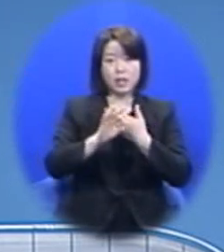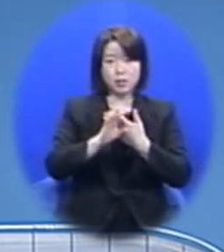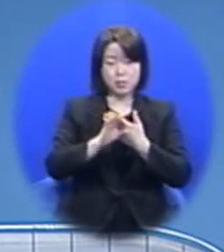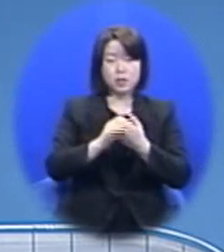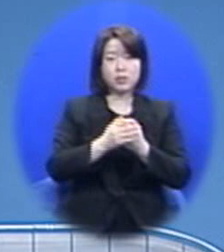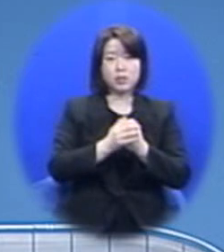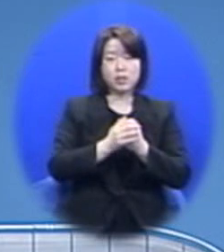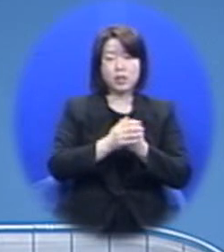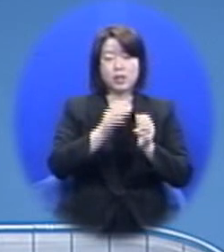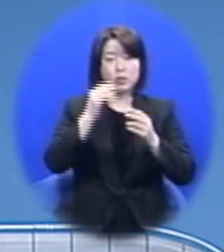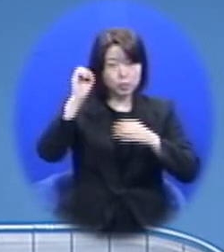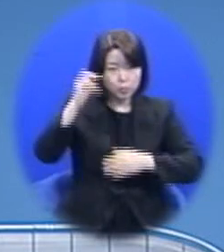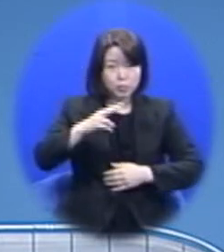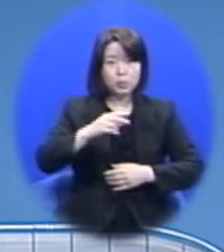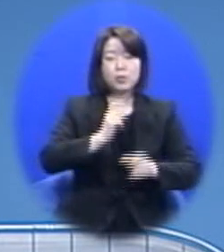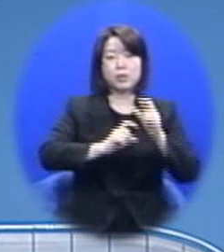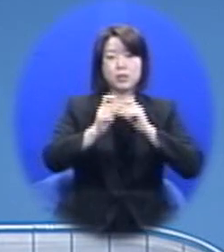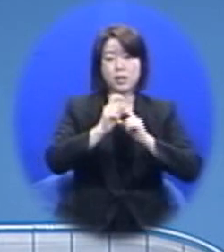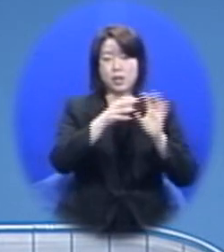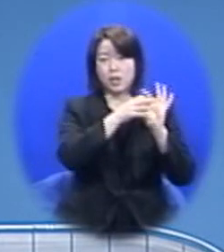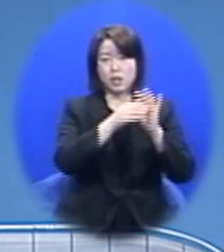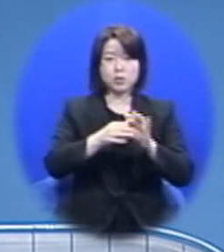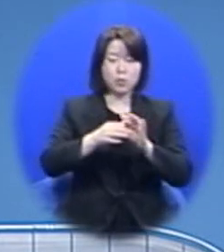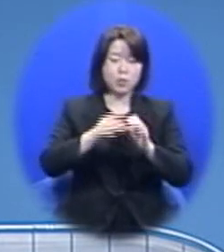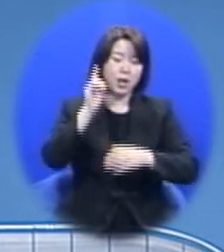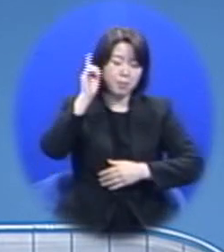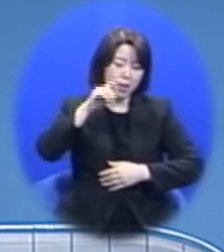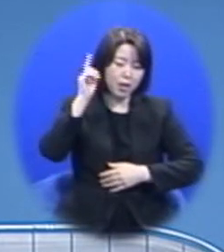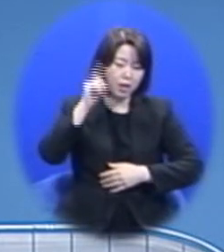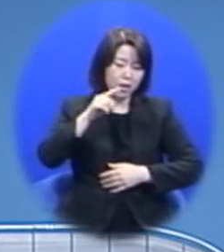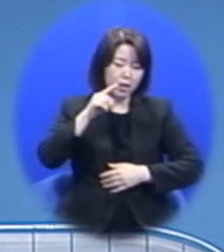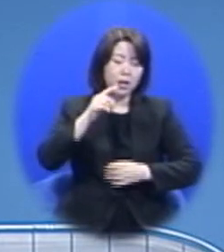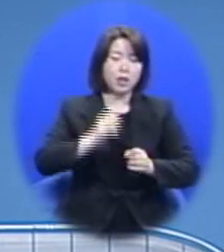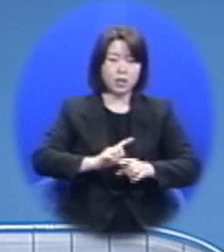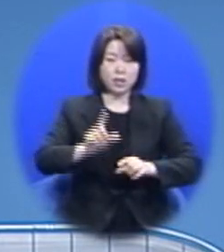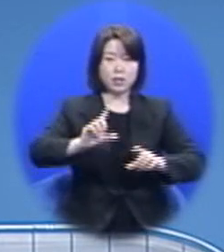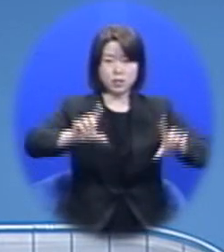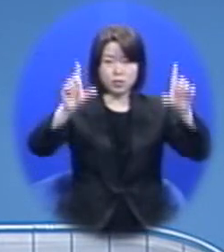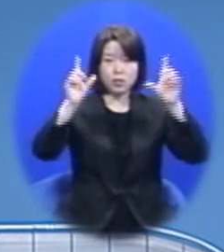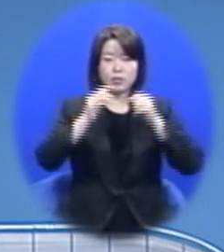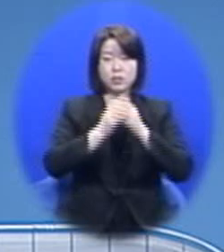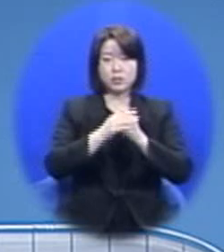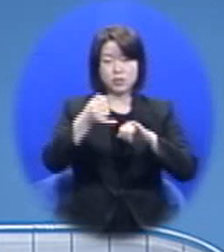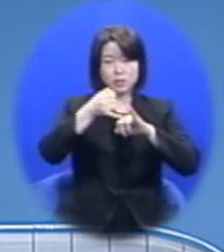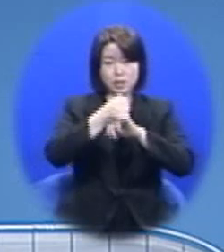밤은 매년 우리가 지켜야 할 거라고 믿습니다.